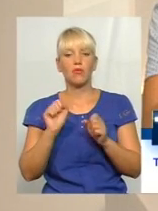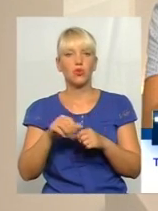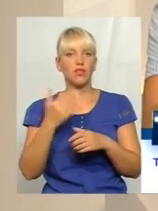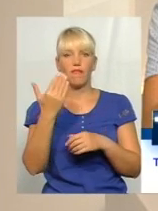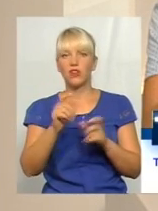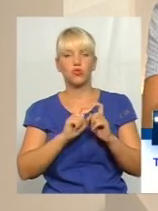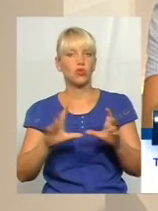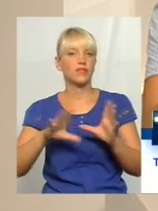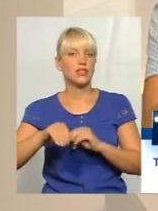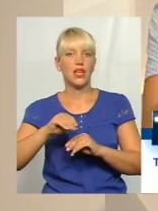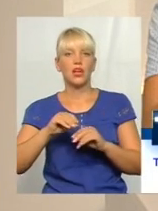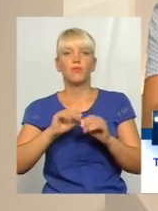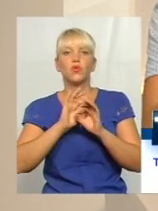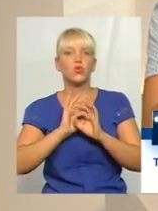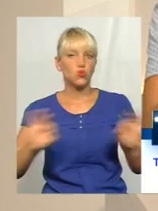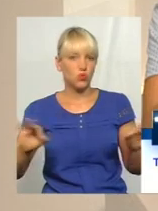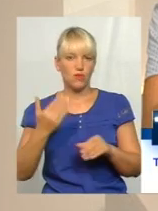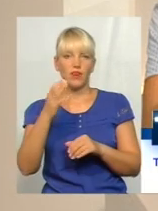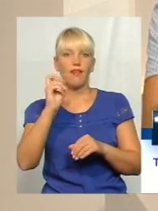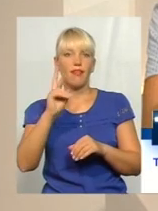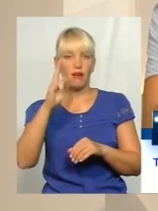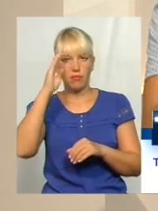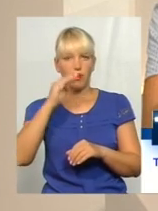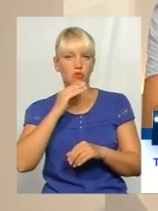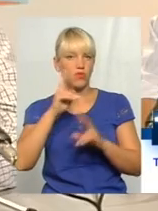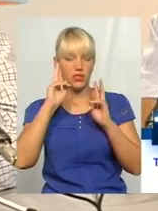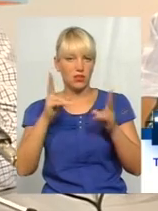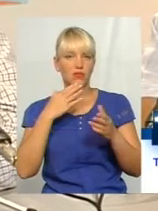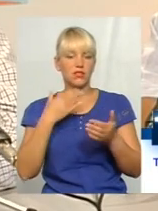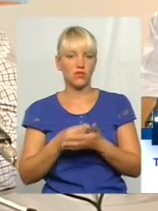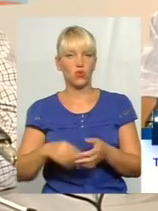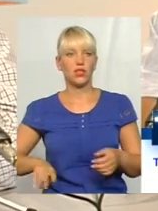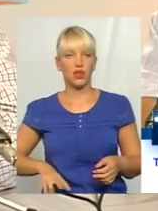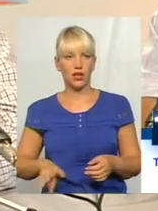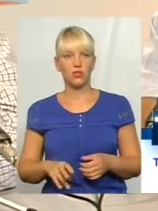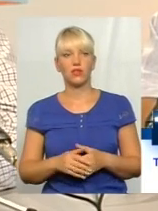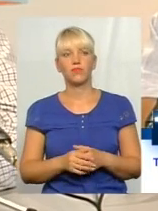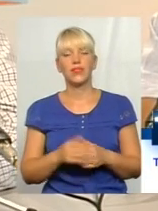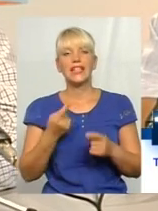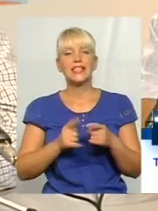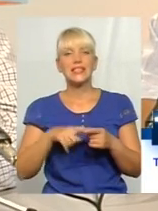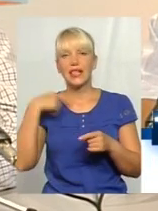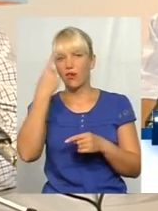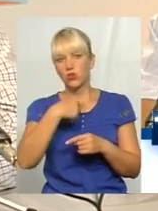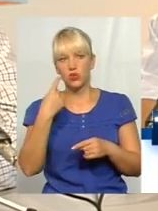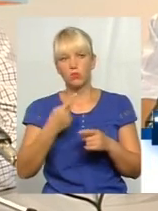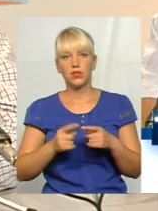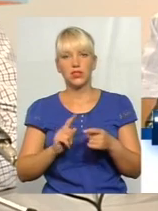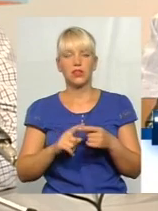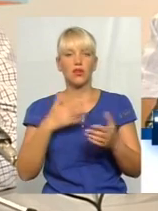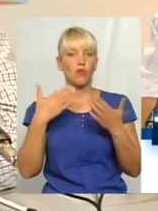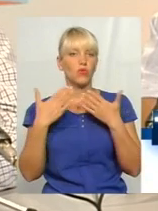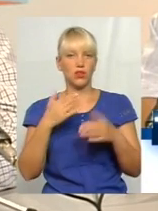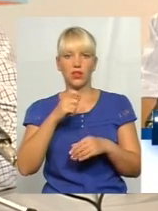чудово і ви як батько можливо даже і не знаєте свого директора це особиста певна така комунікація